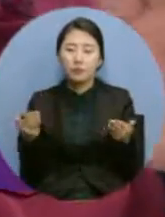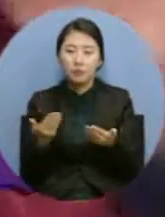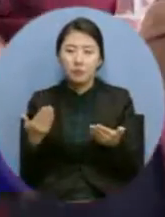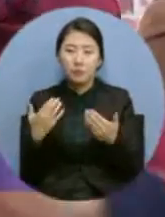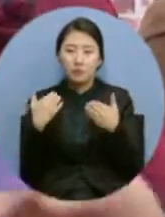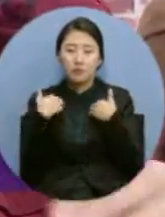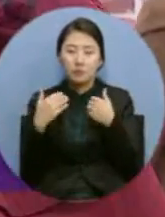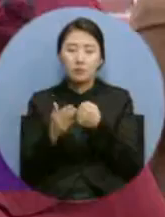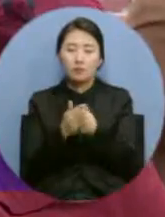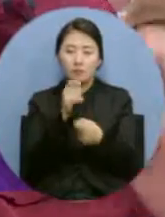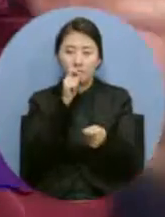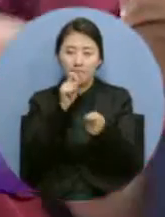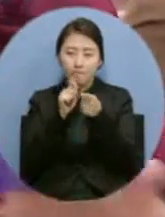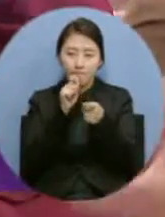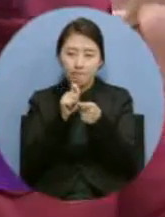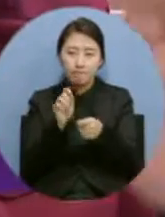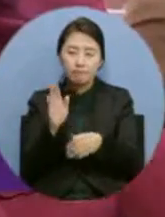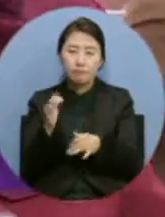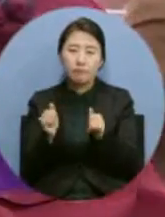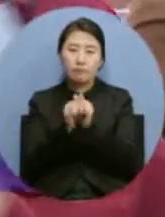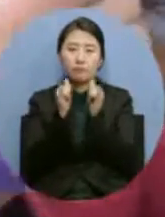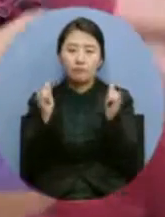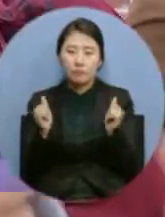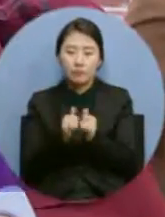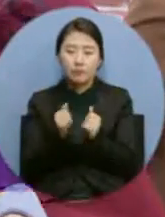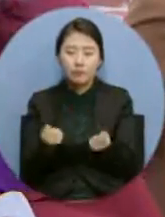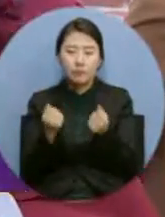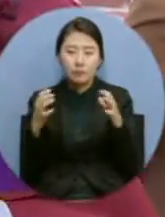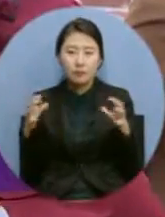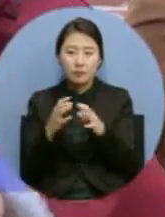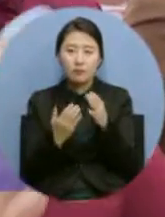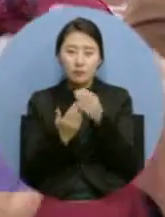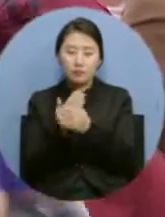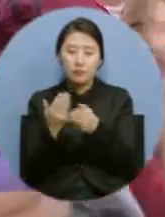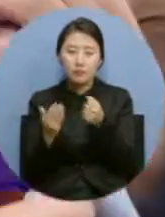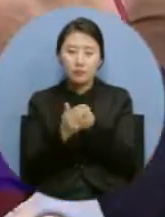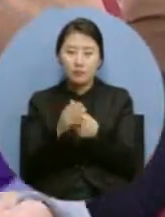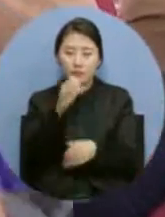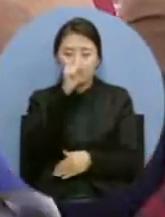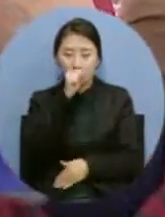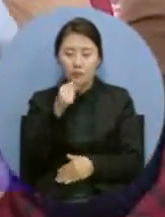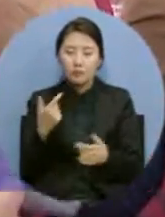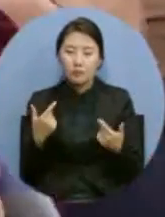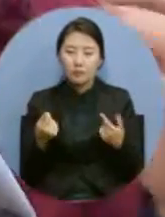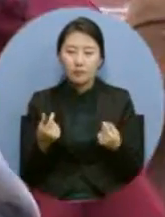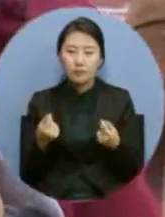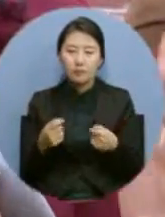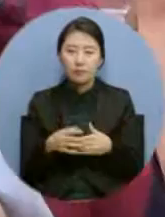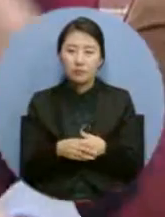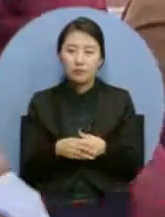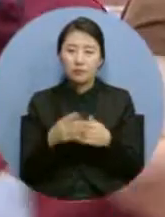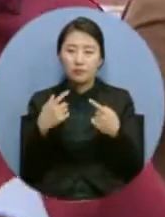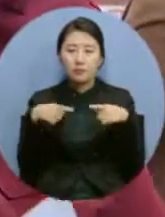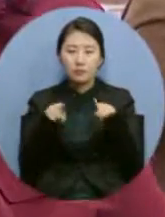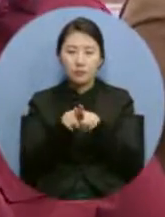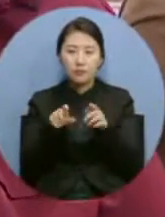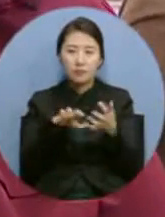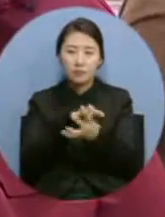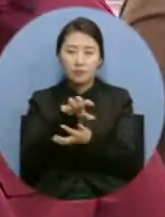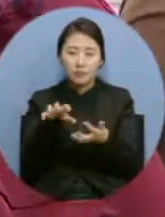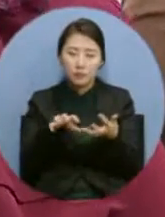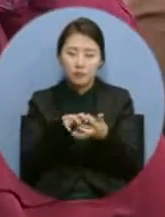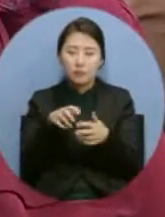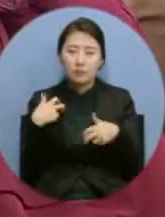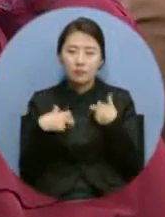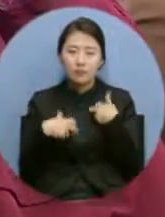서로 그냥 친목도 되고 사회적 협동심이 생기니까 협동생이고 같이 사람들하고 어울리니까